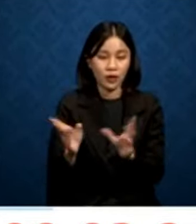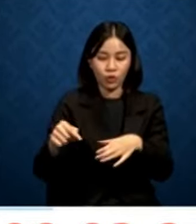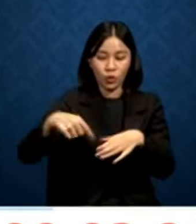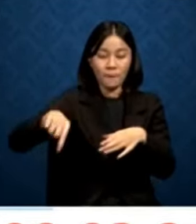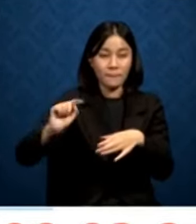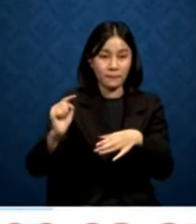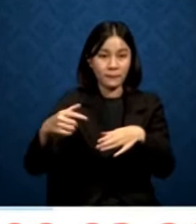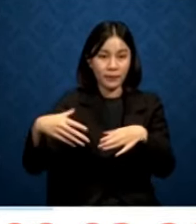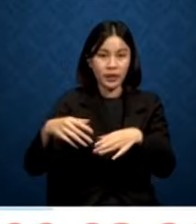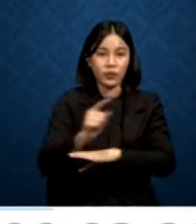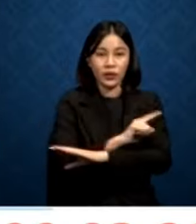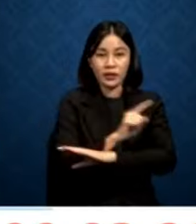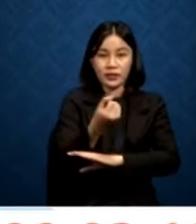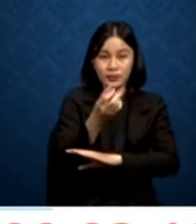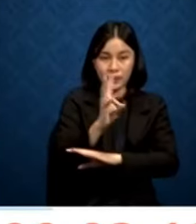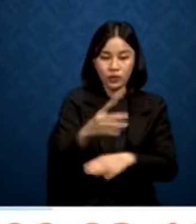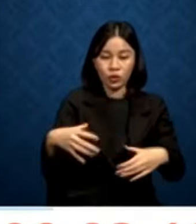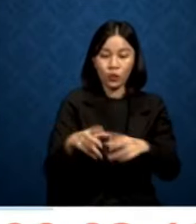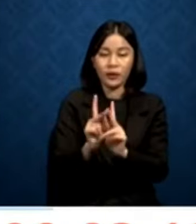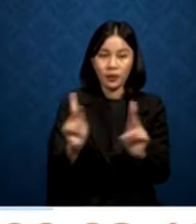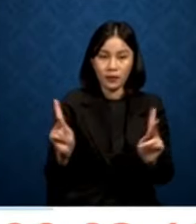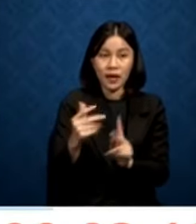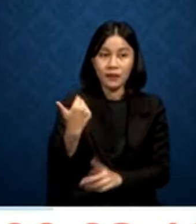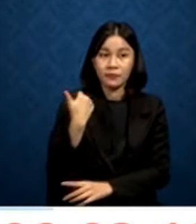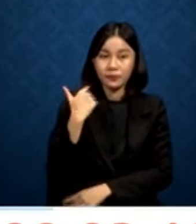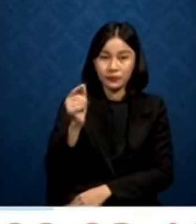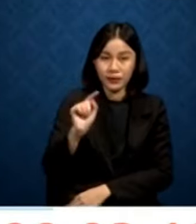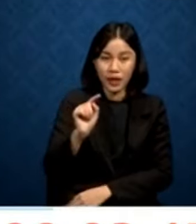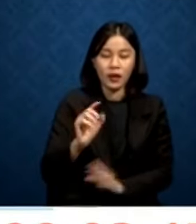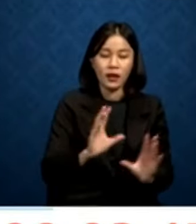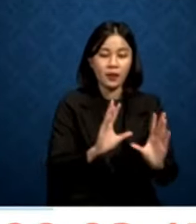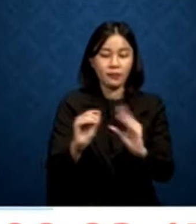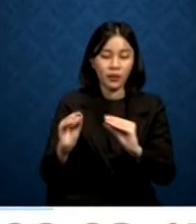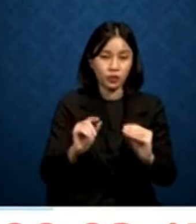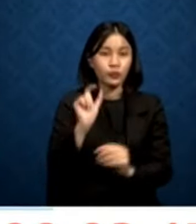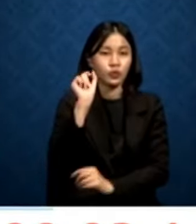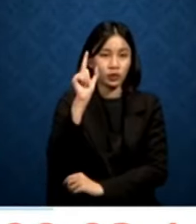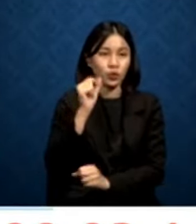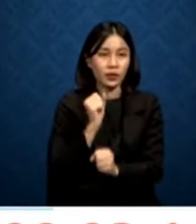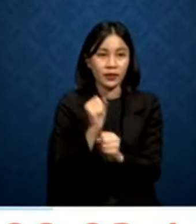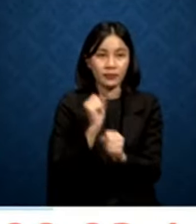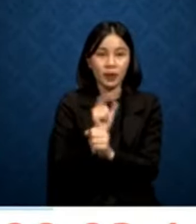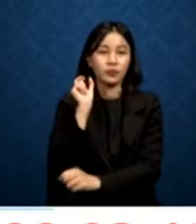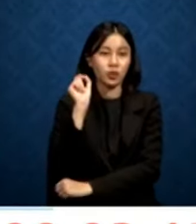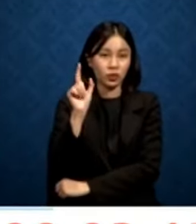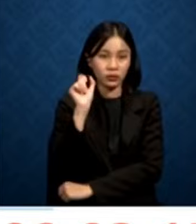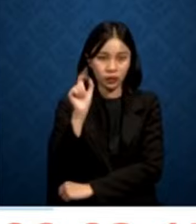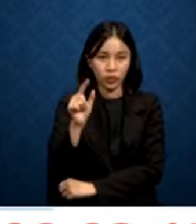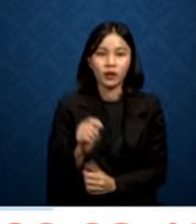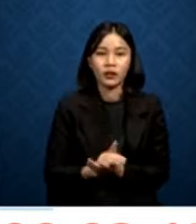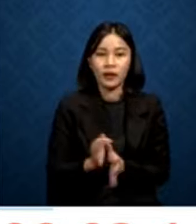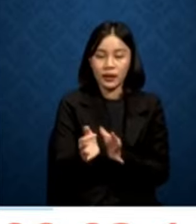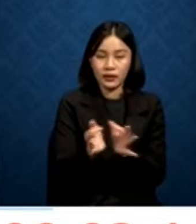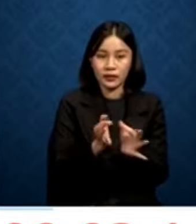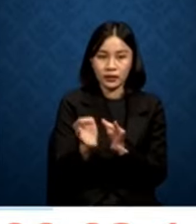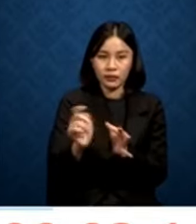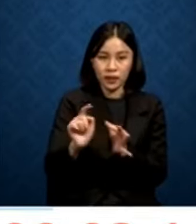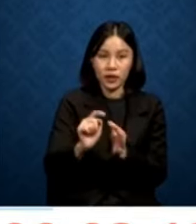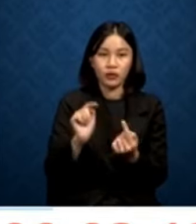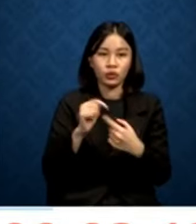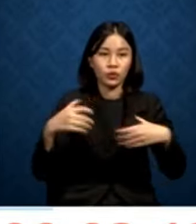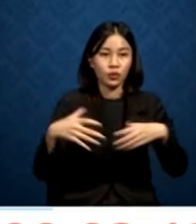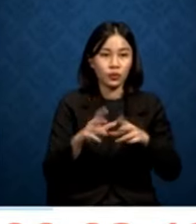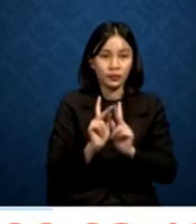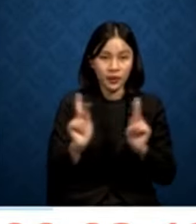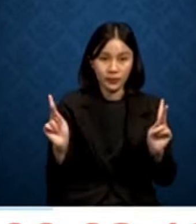ว